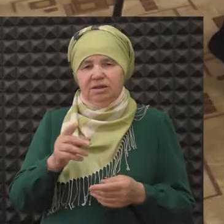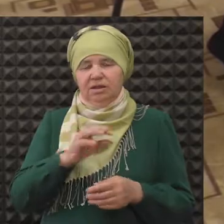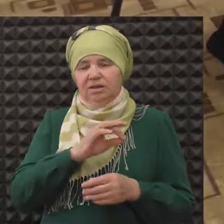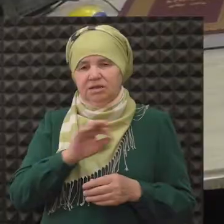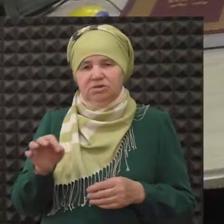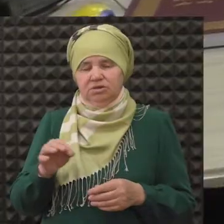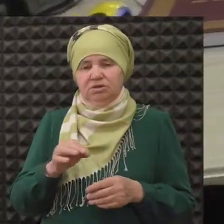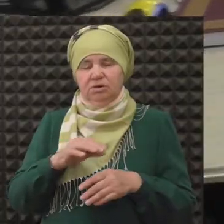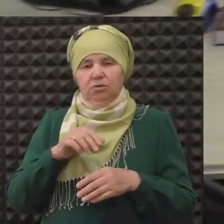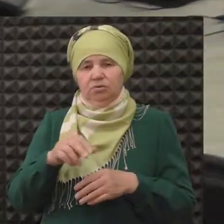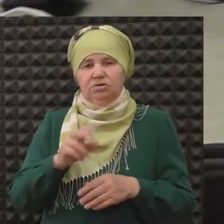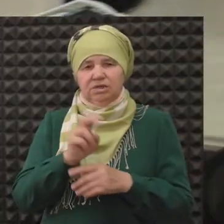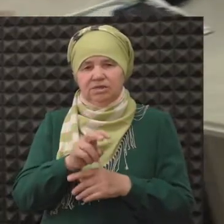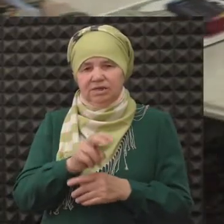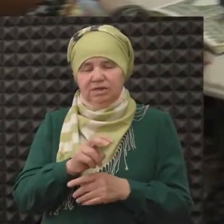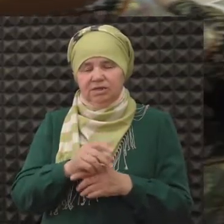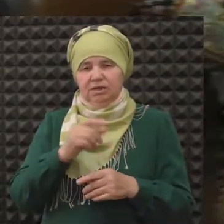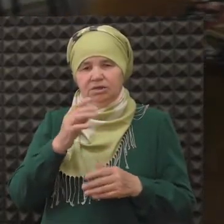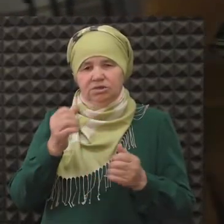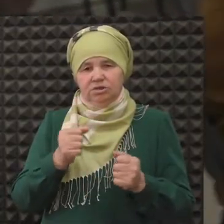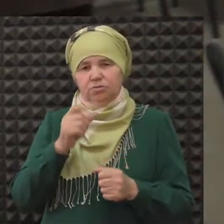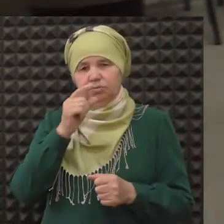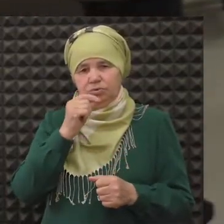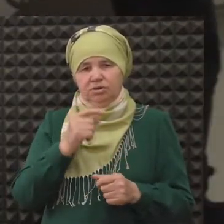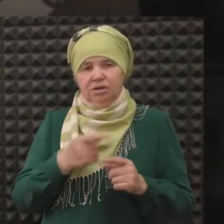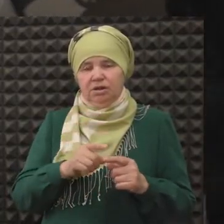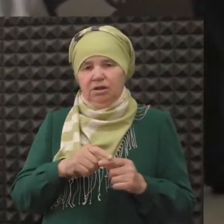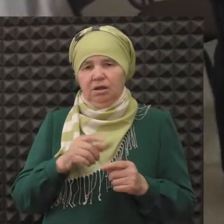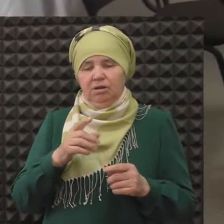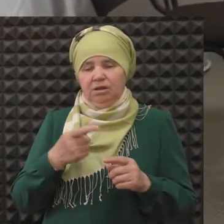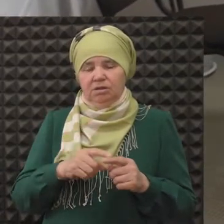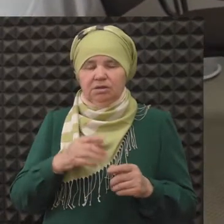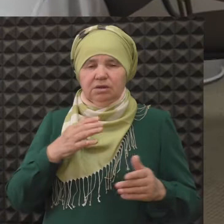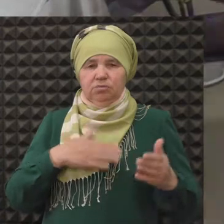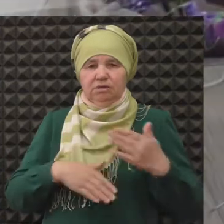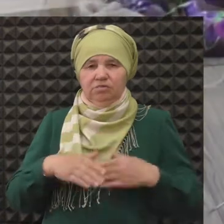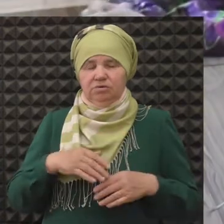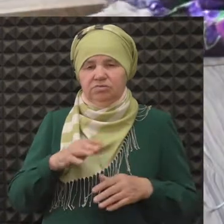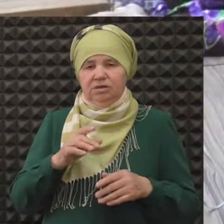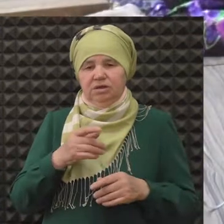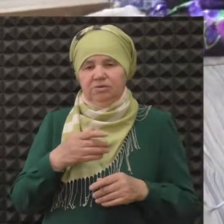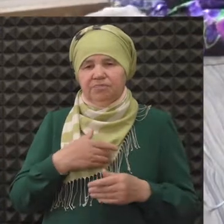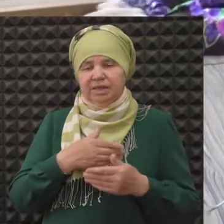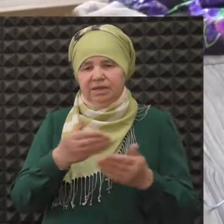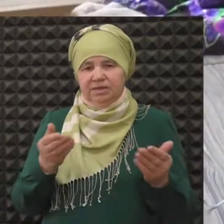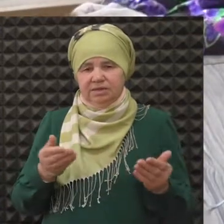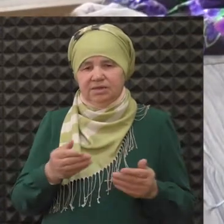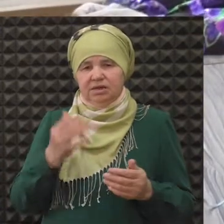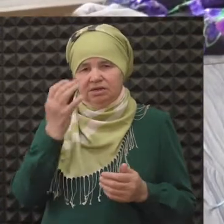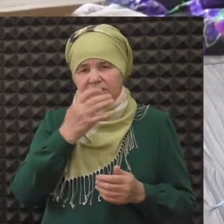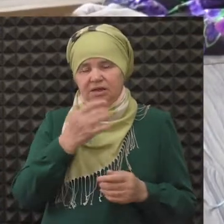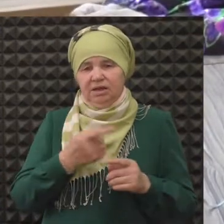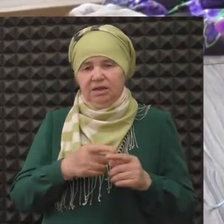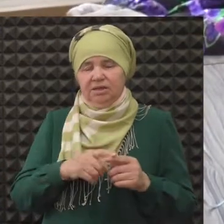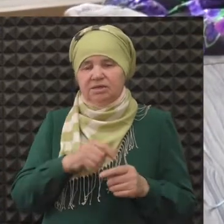отличники ходят на уроки и занятия и держат пост, который, по их словам, в Ердаме держать одно удовольствие. Для нас, незрячих,